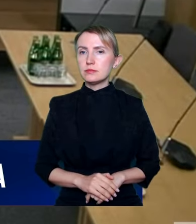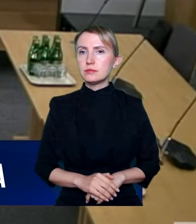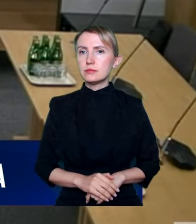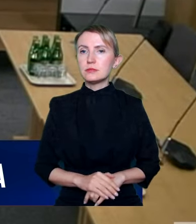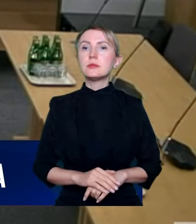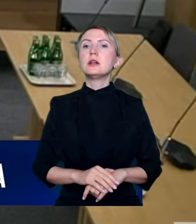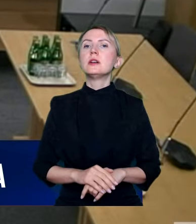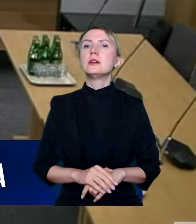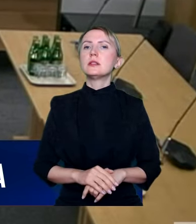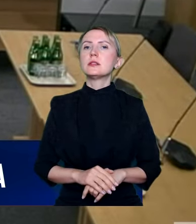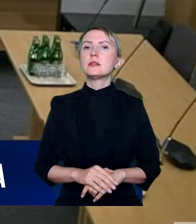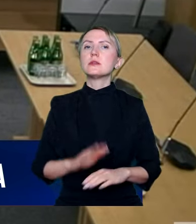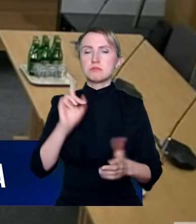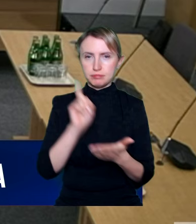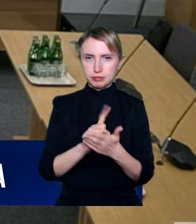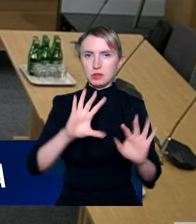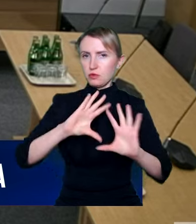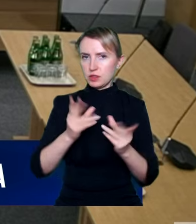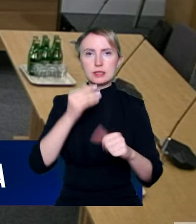Wniosek przeszedł.